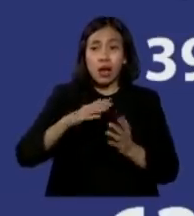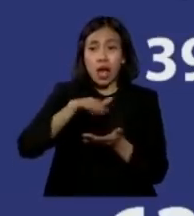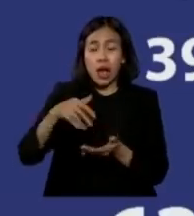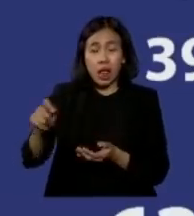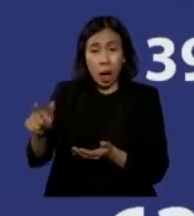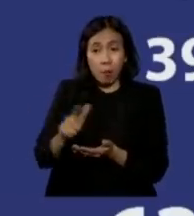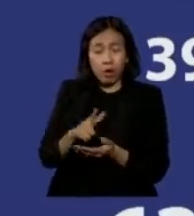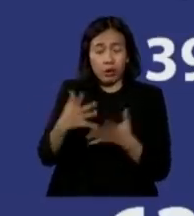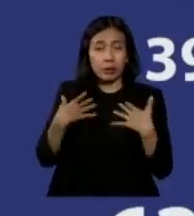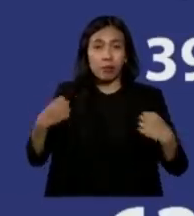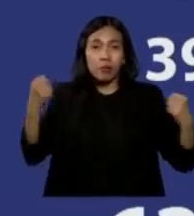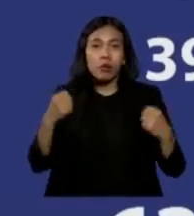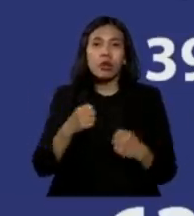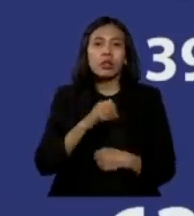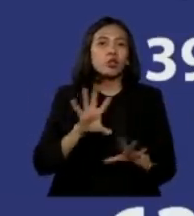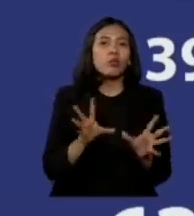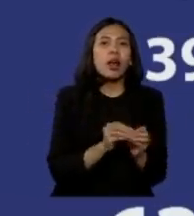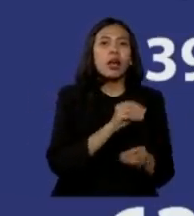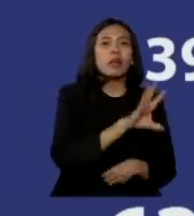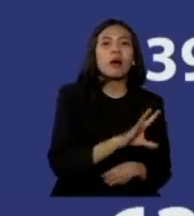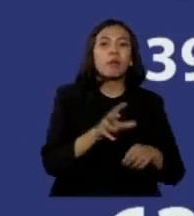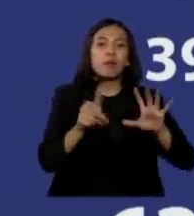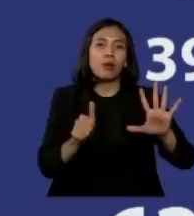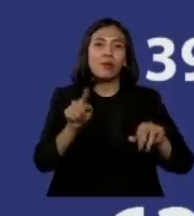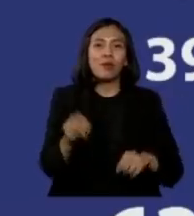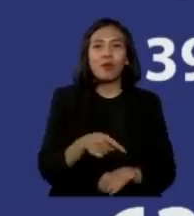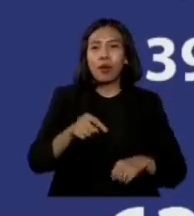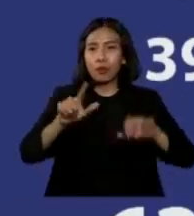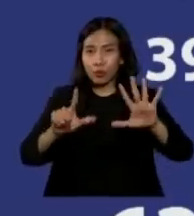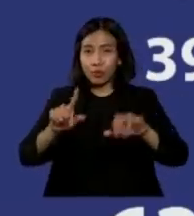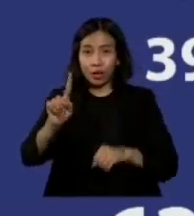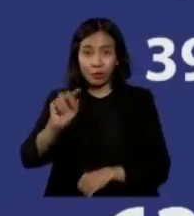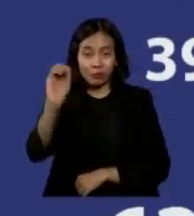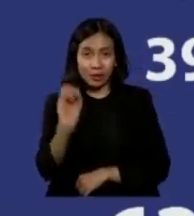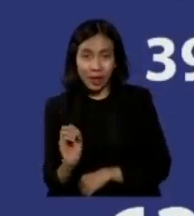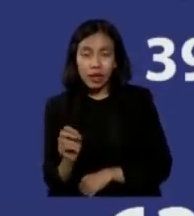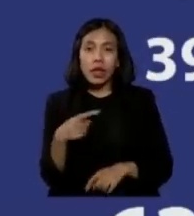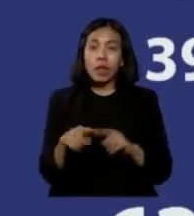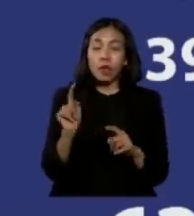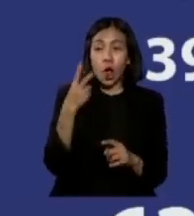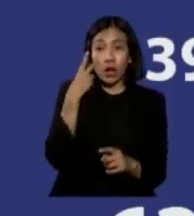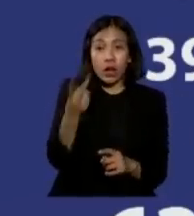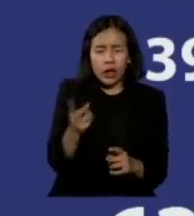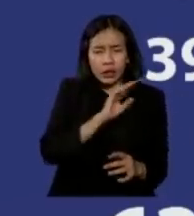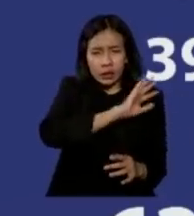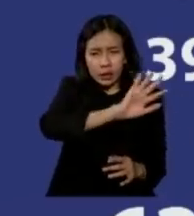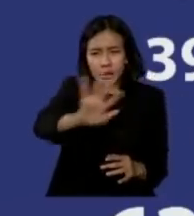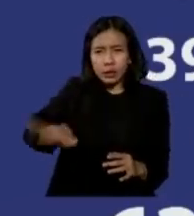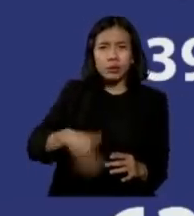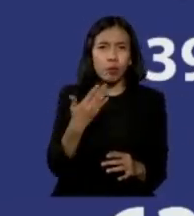ada 56,57 01 persen tetapi jika kita melihat secara keseluruhan